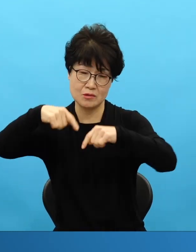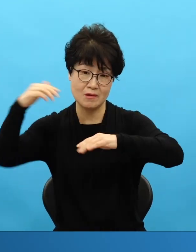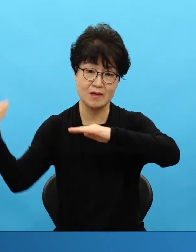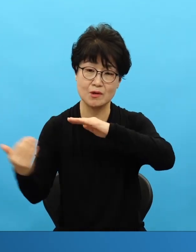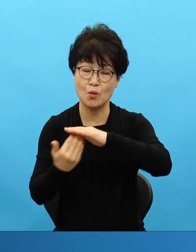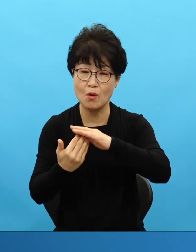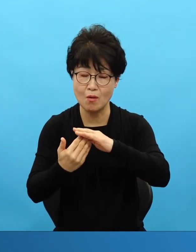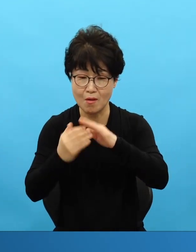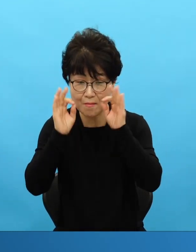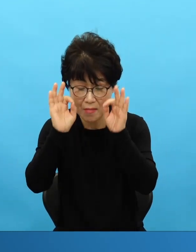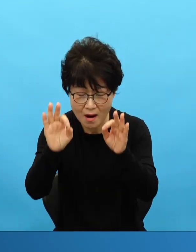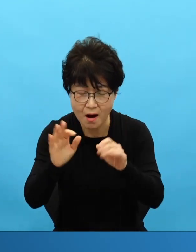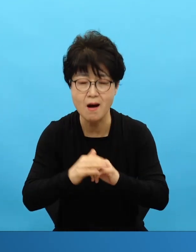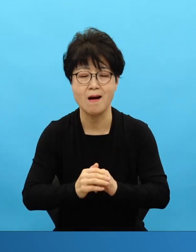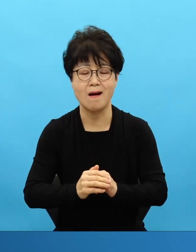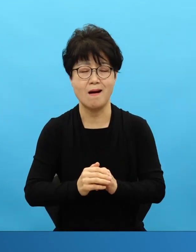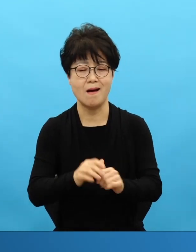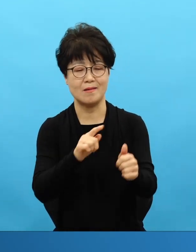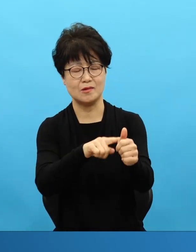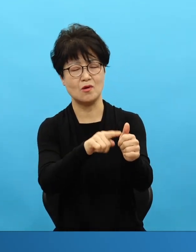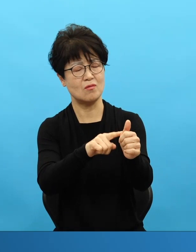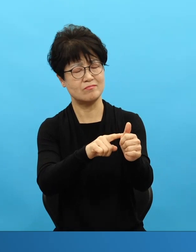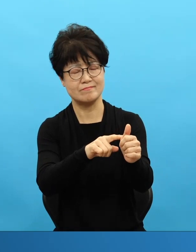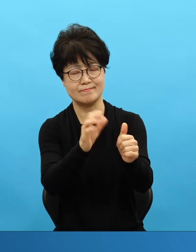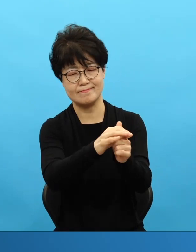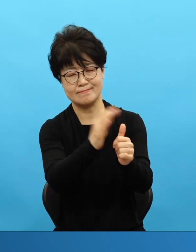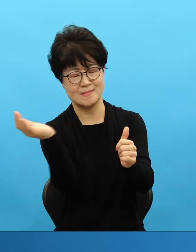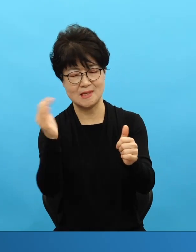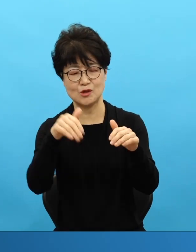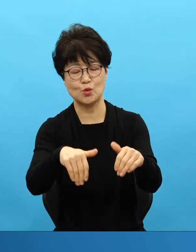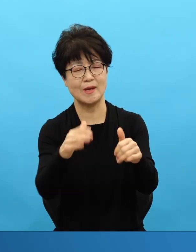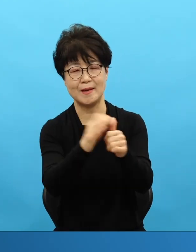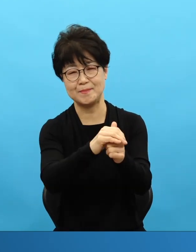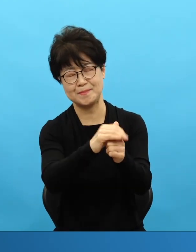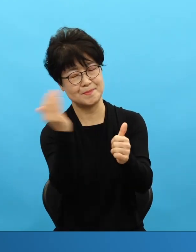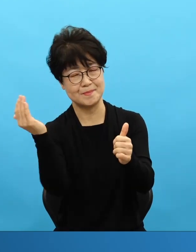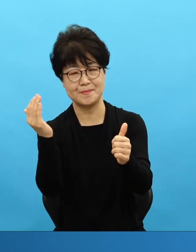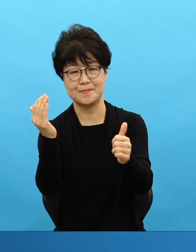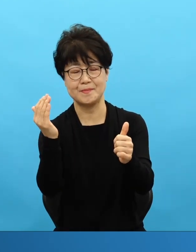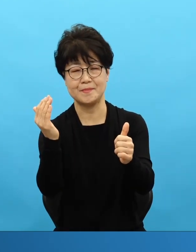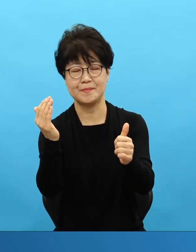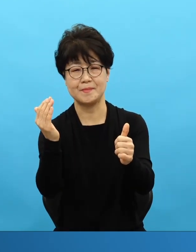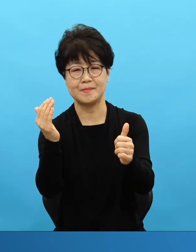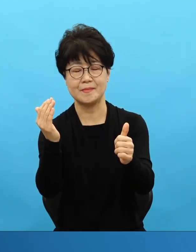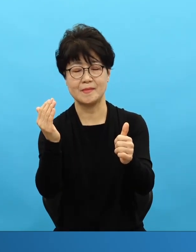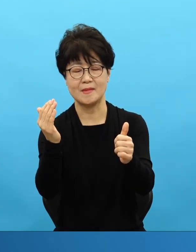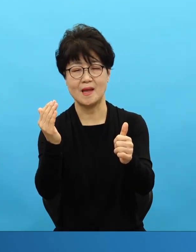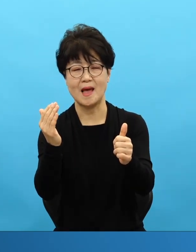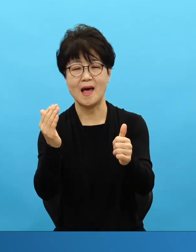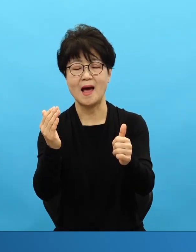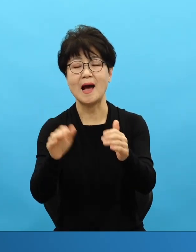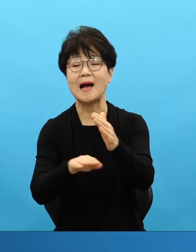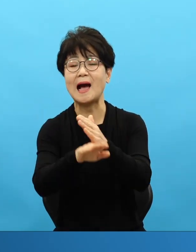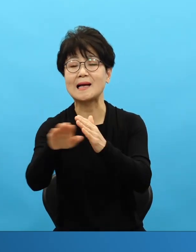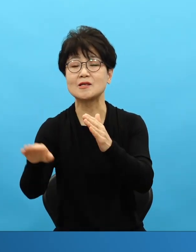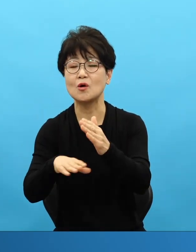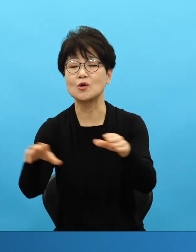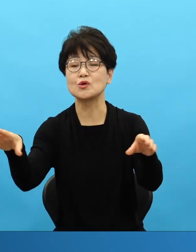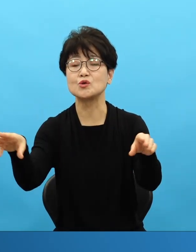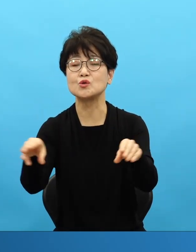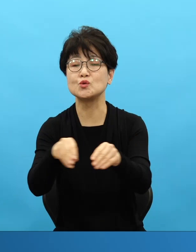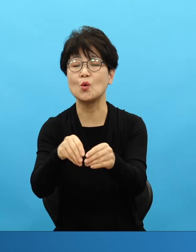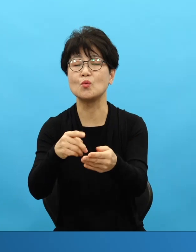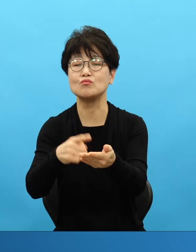slave, you're not a slave. 완전히 가정 총무를 시켰어요. He made him the greatest manager of his household. 그 불신자가 한